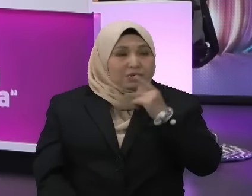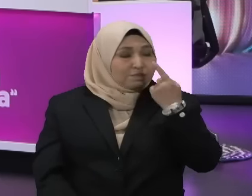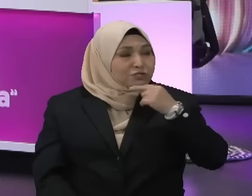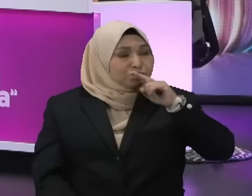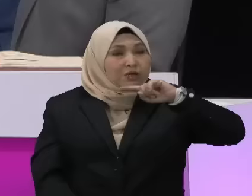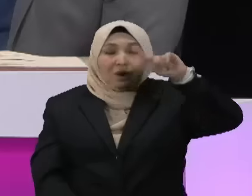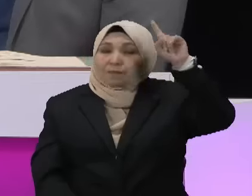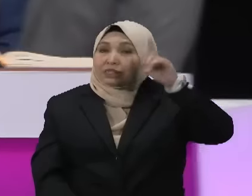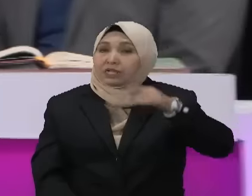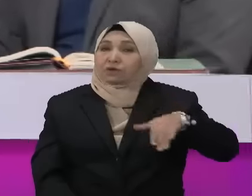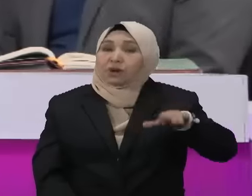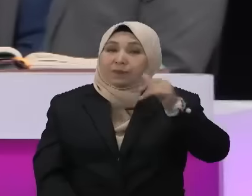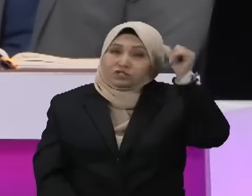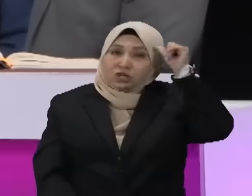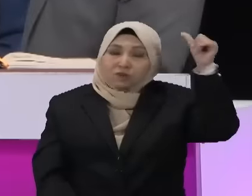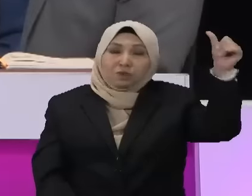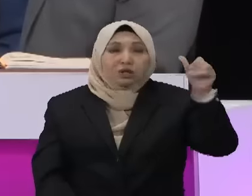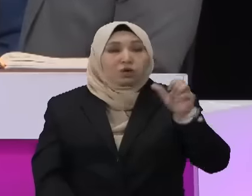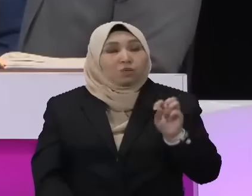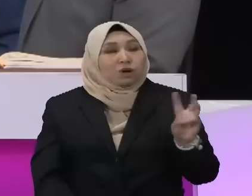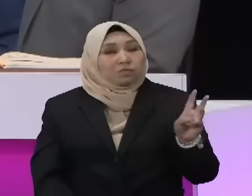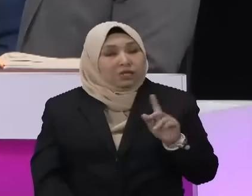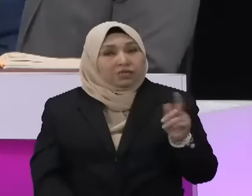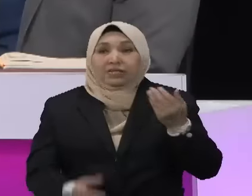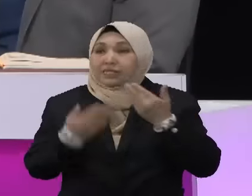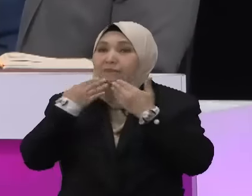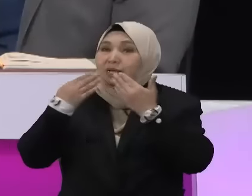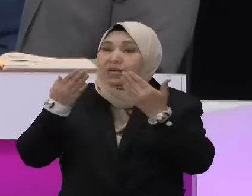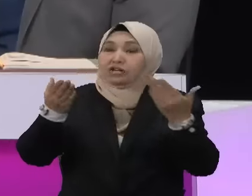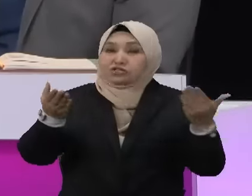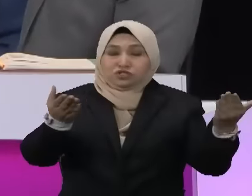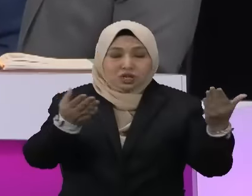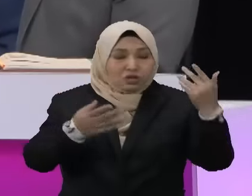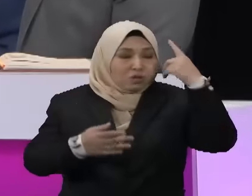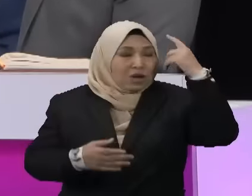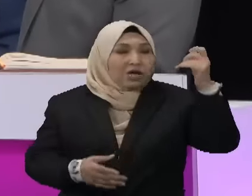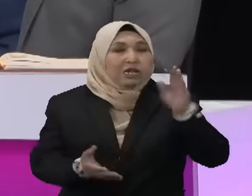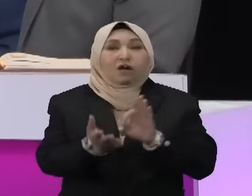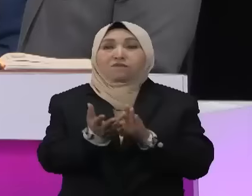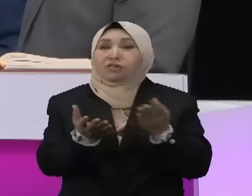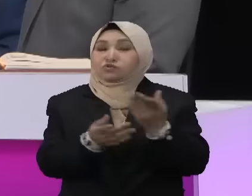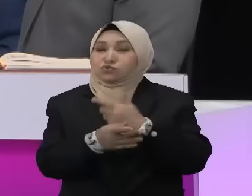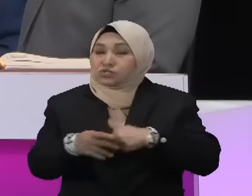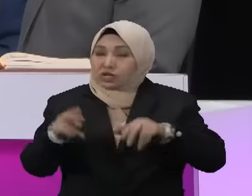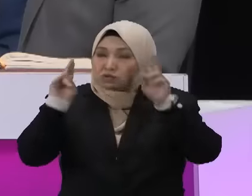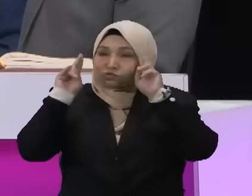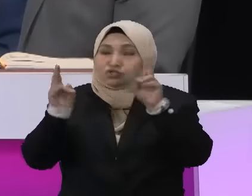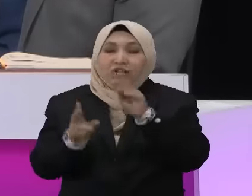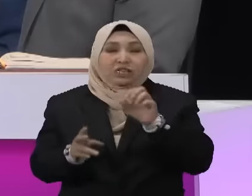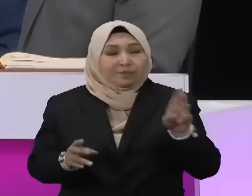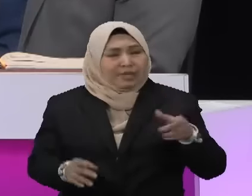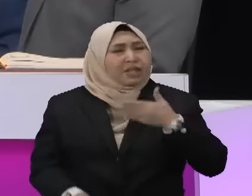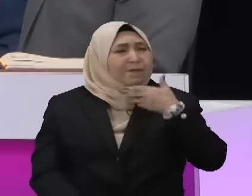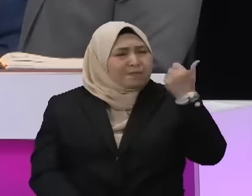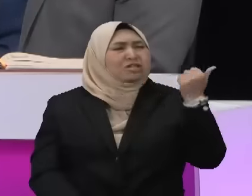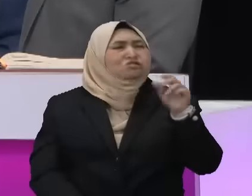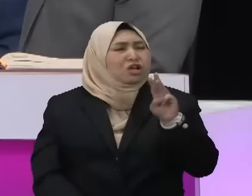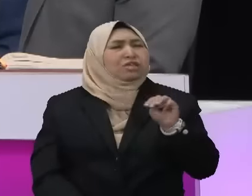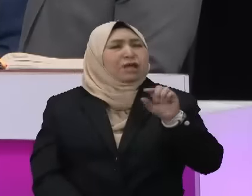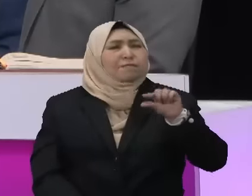Bismillahirrahmanirrahim. Assalamualaikum warahmatullahi wabarakatuh. Terima kasih Tuan Fazrul dan juga Ustaz Tamizi. Menariknya di Maghribi